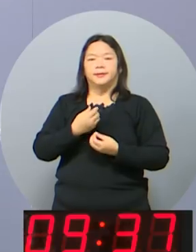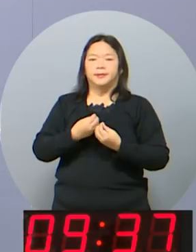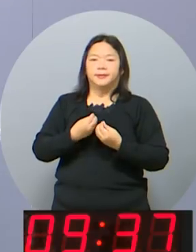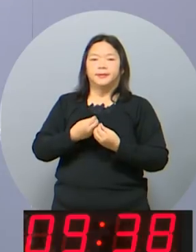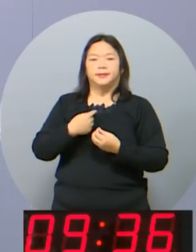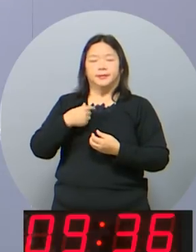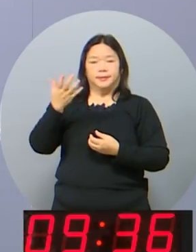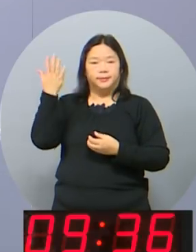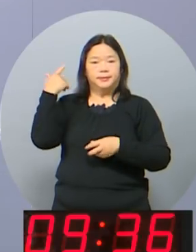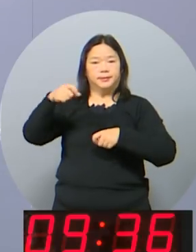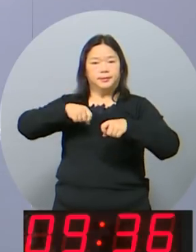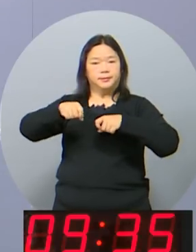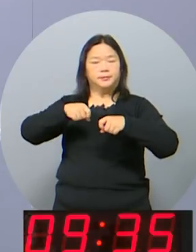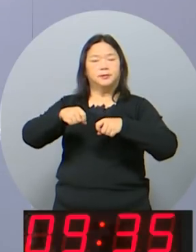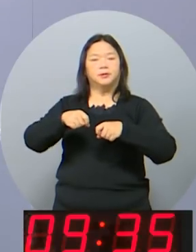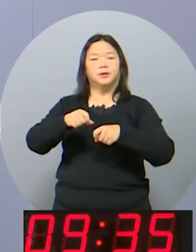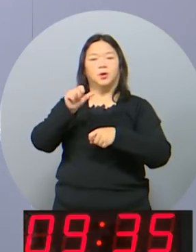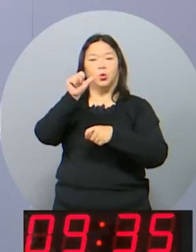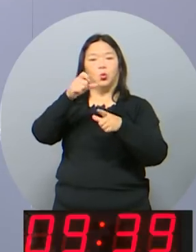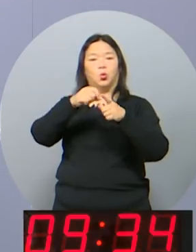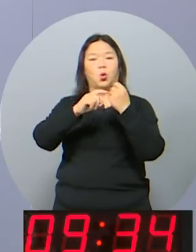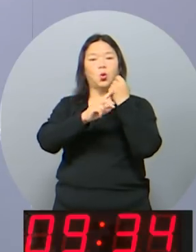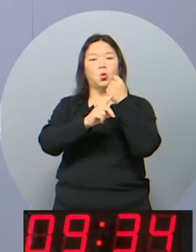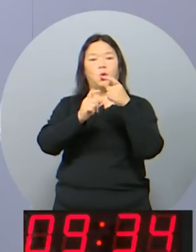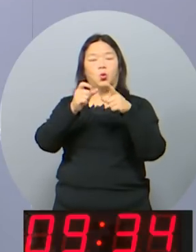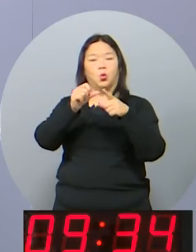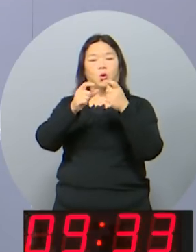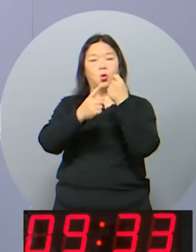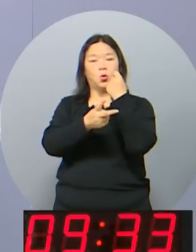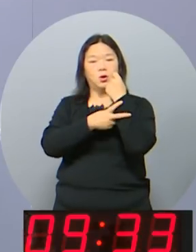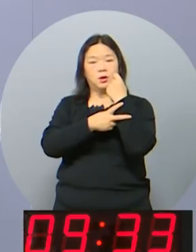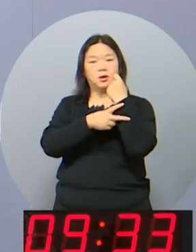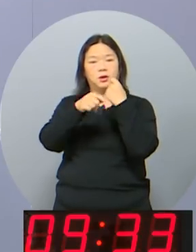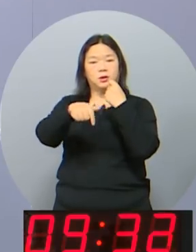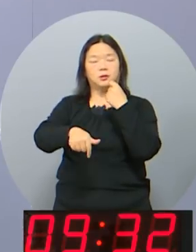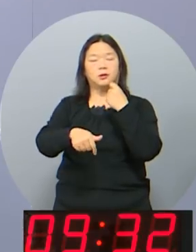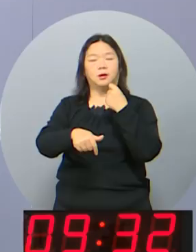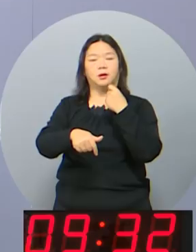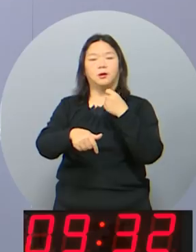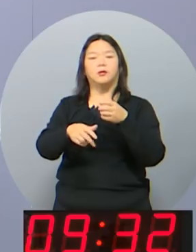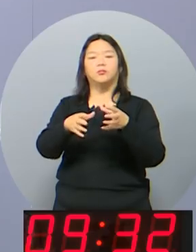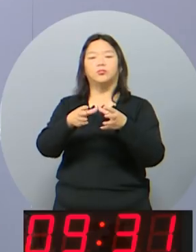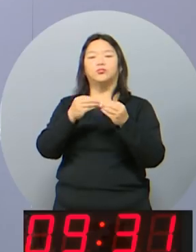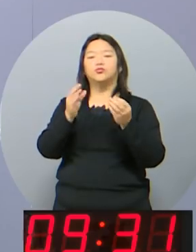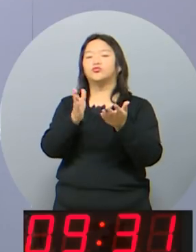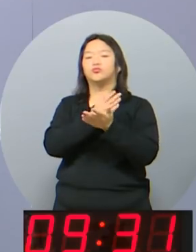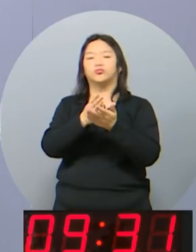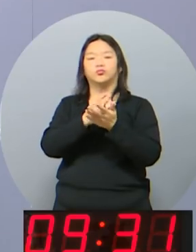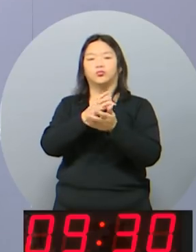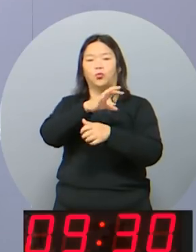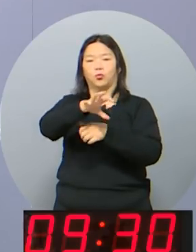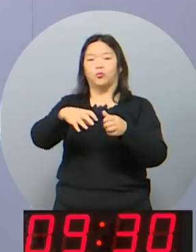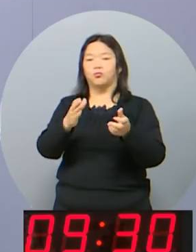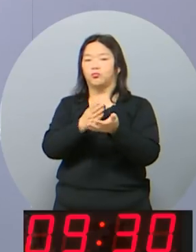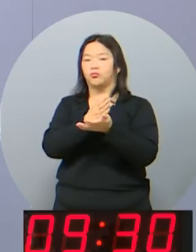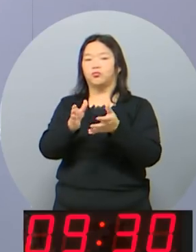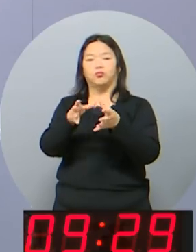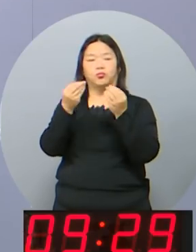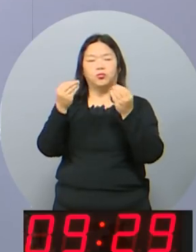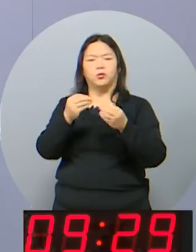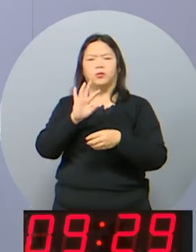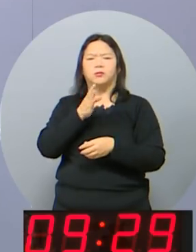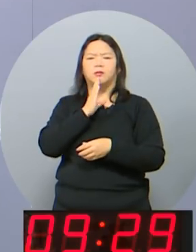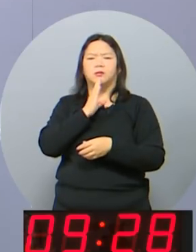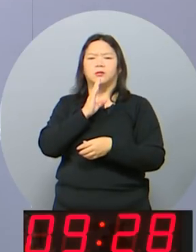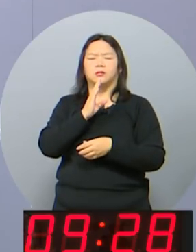我们的规划是5公里以下，5公里以下不用环评。那因为有少